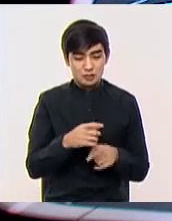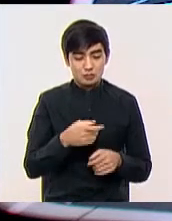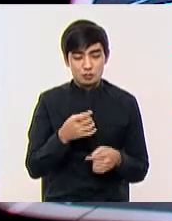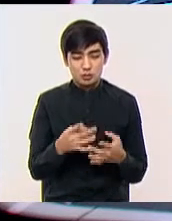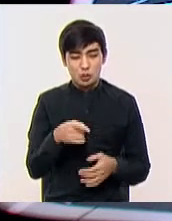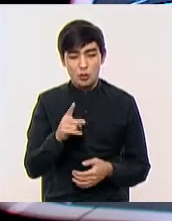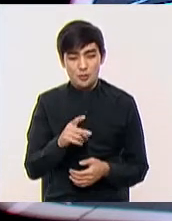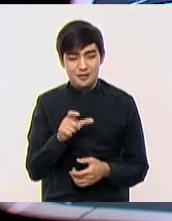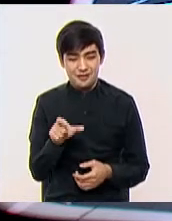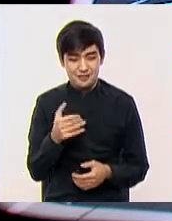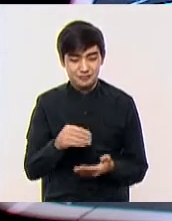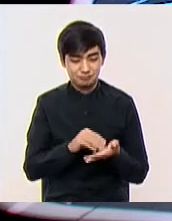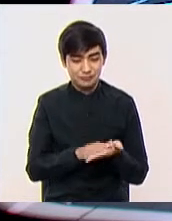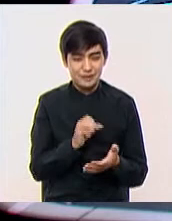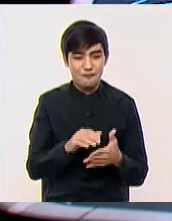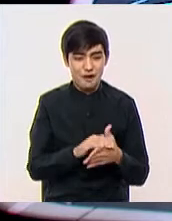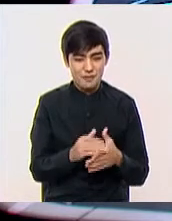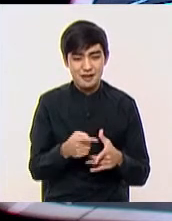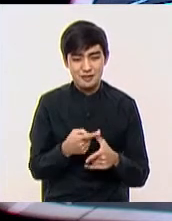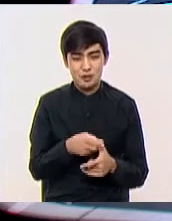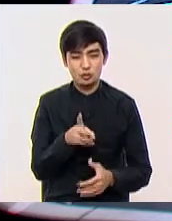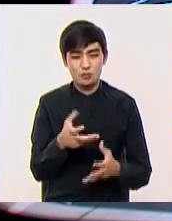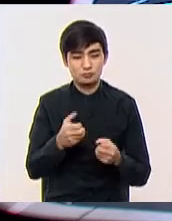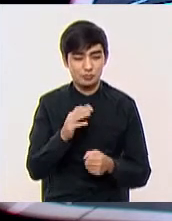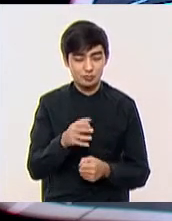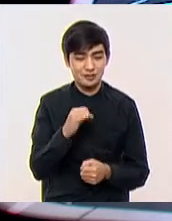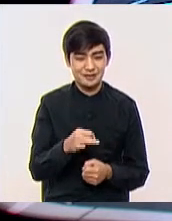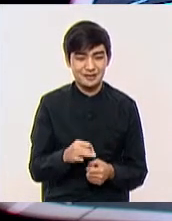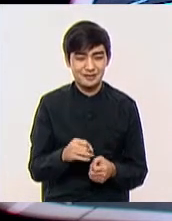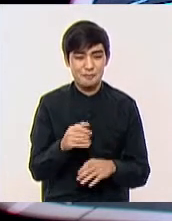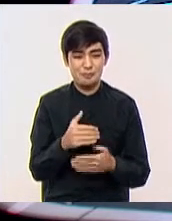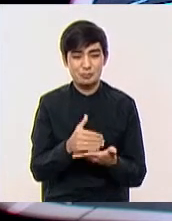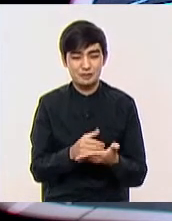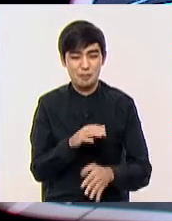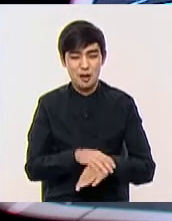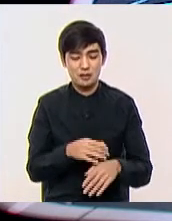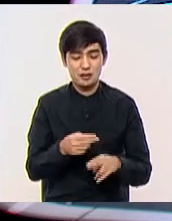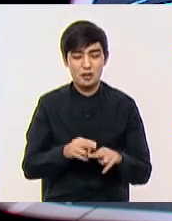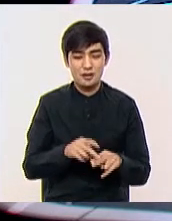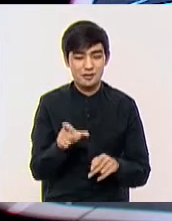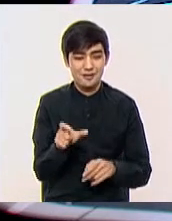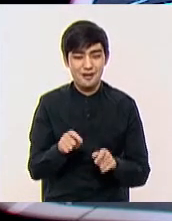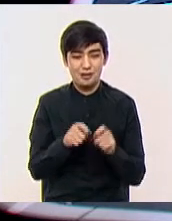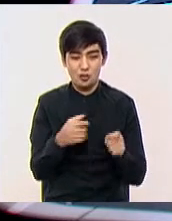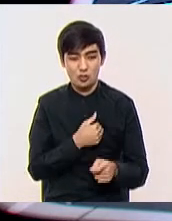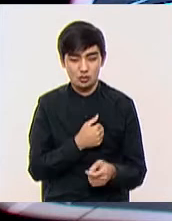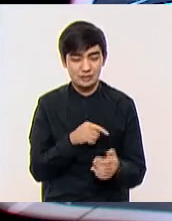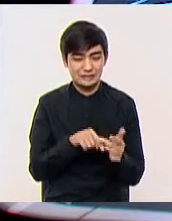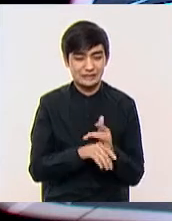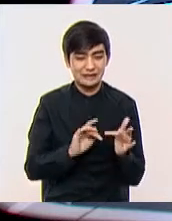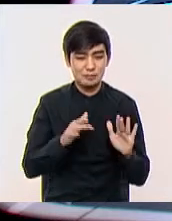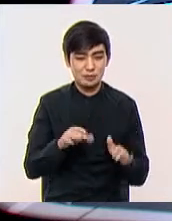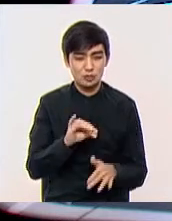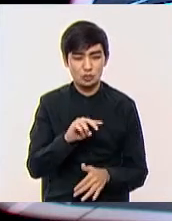карты unionpay фамилию и имя получателя список банков которых можно открыть карту доступен на сайте